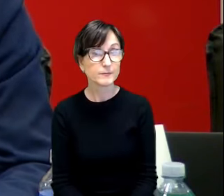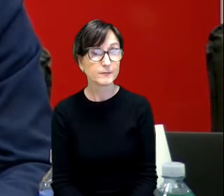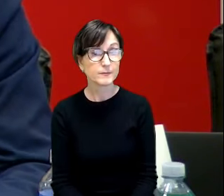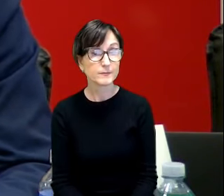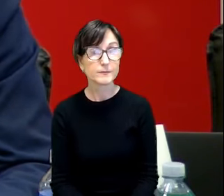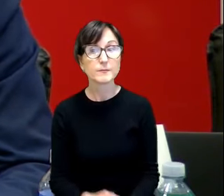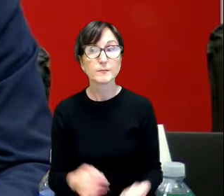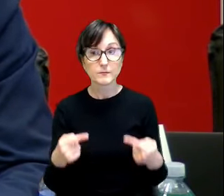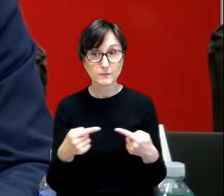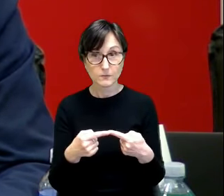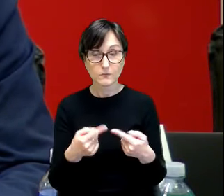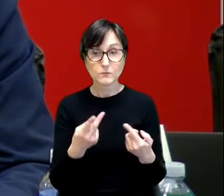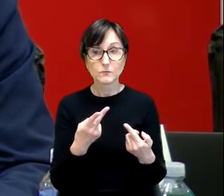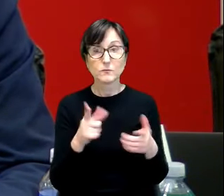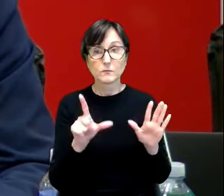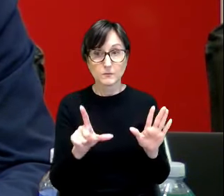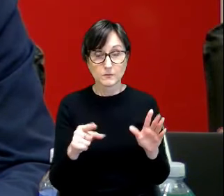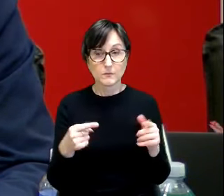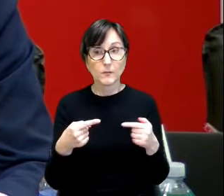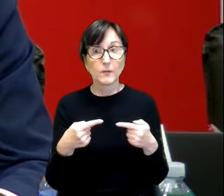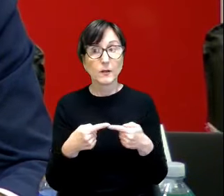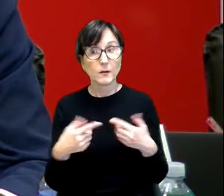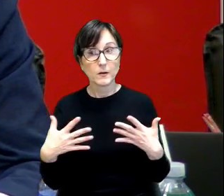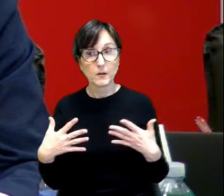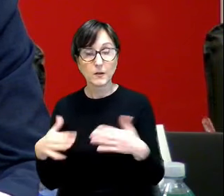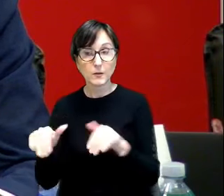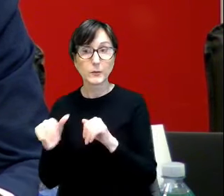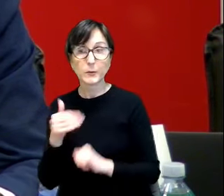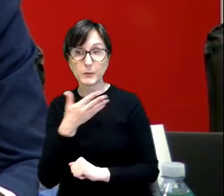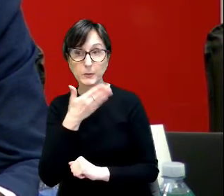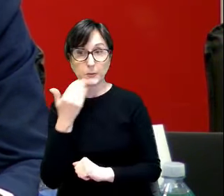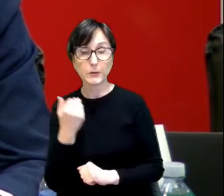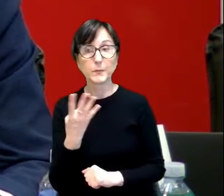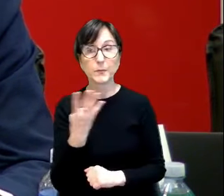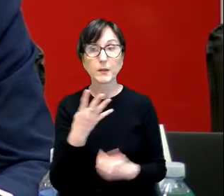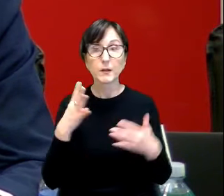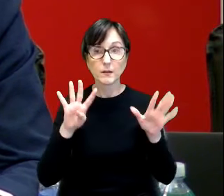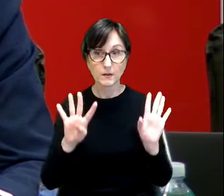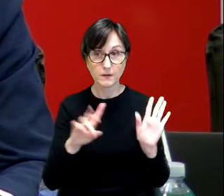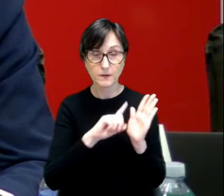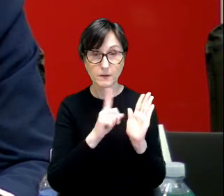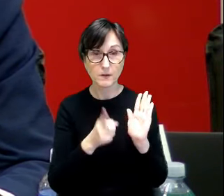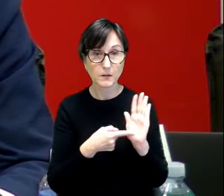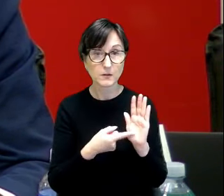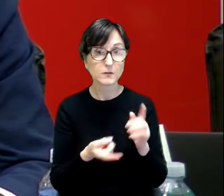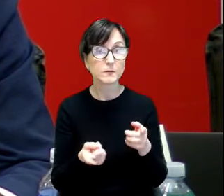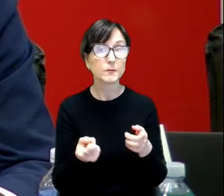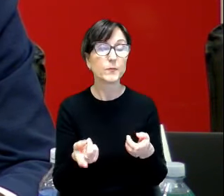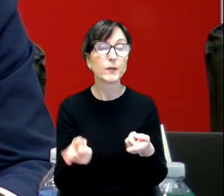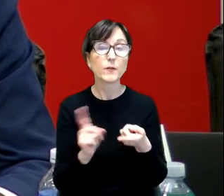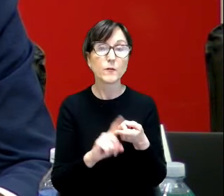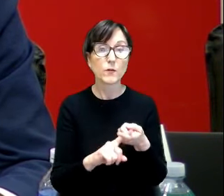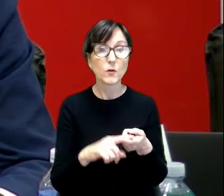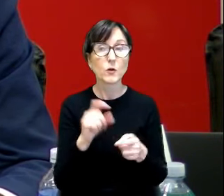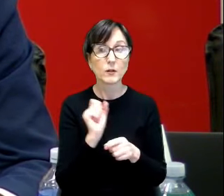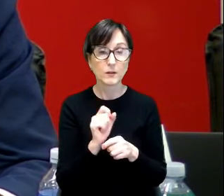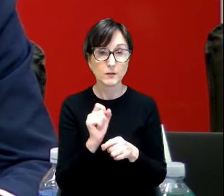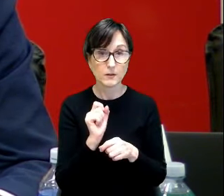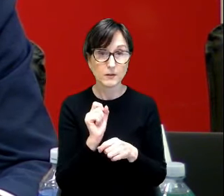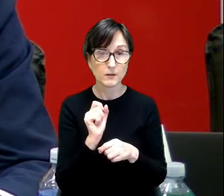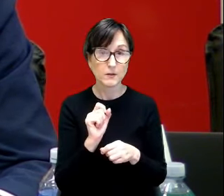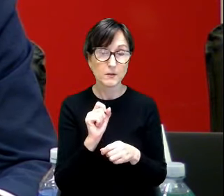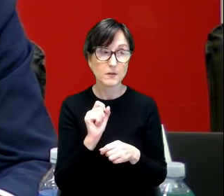už 27 prieš ir susilaikiusių nėra 49 darbotvarkės klausimas dėl valstybinės žemės sklypo